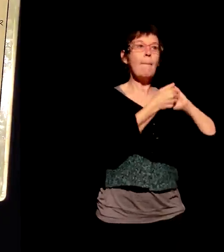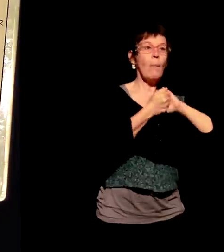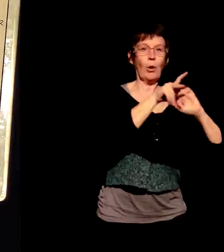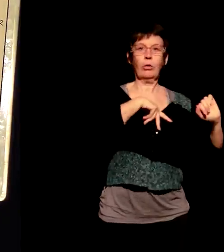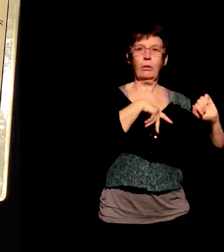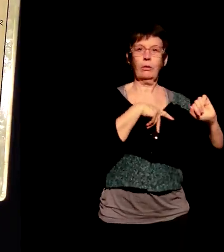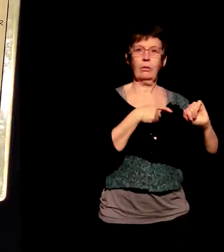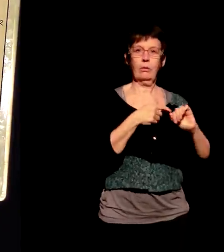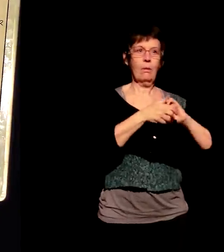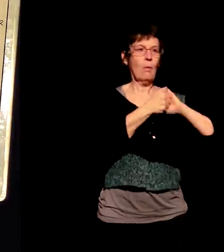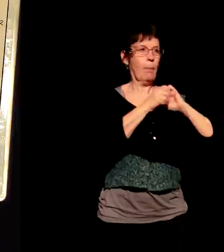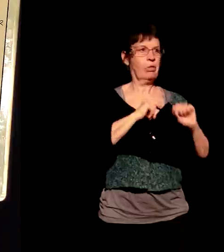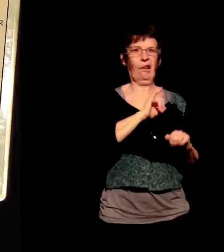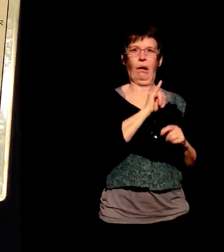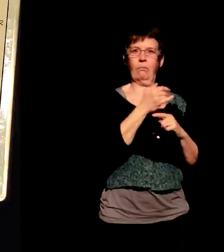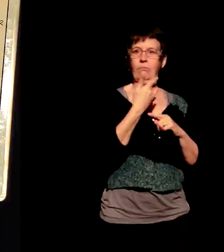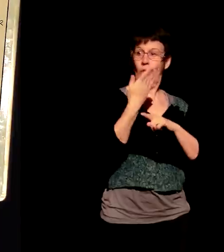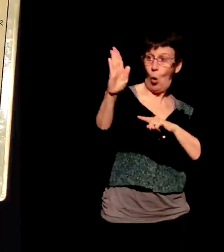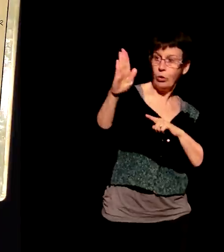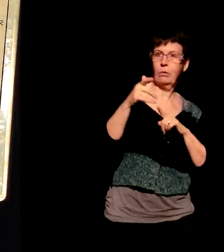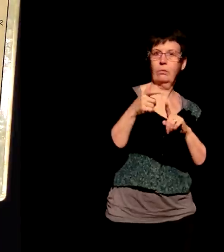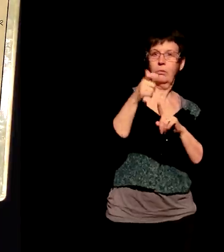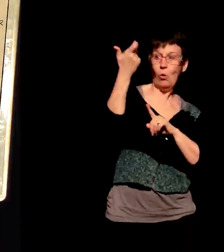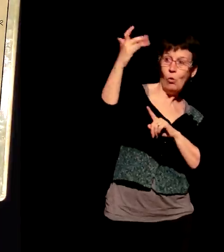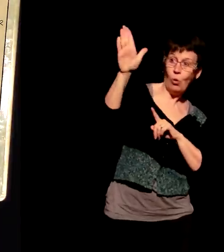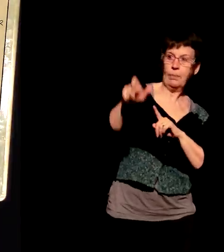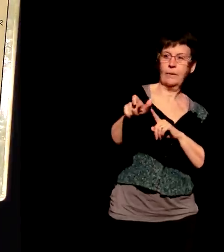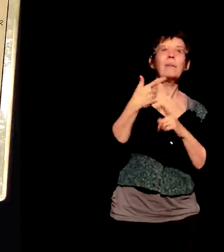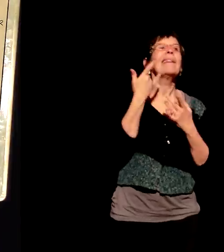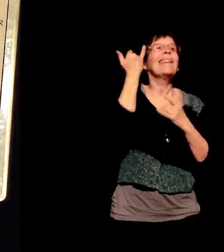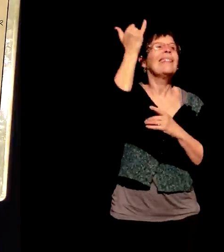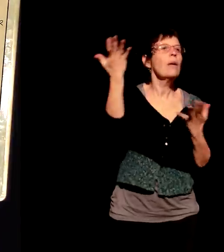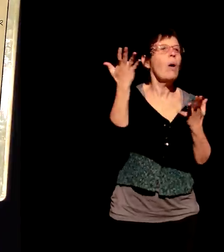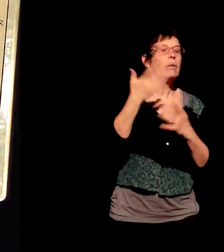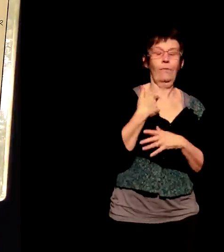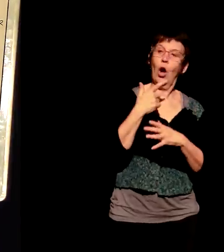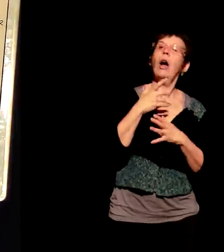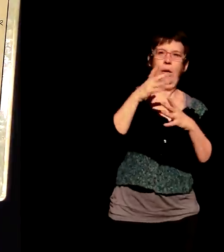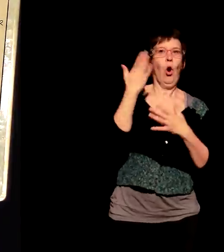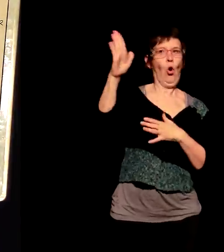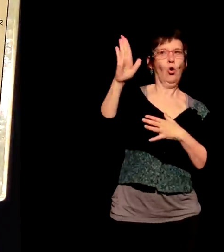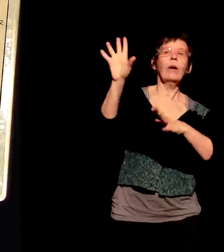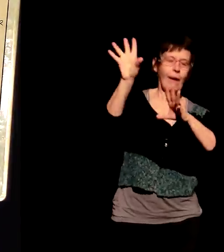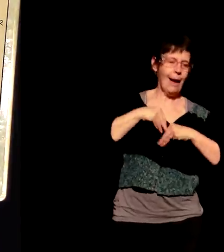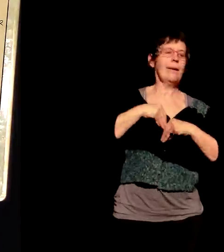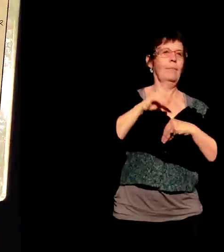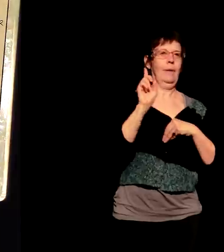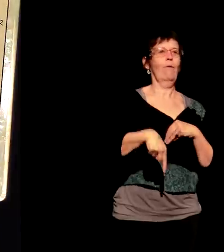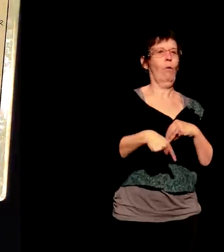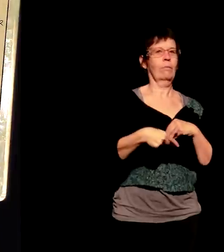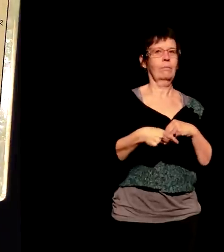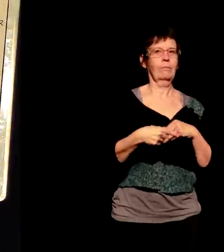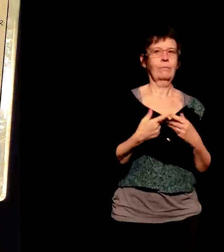l'autre. C'est l'autre. Il faut accepter l'autre. Voilà le slogan des SOS Racisme. Il faut accepter la